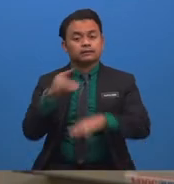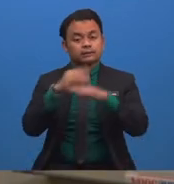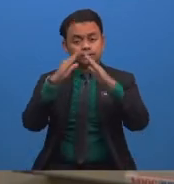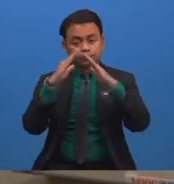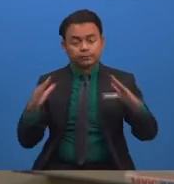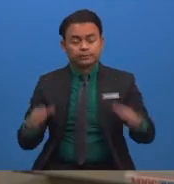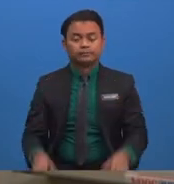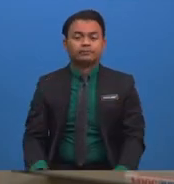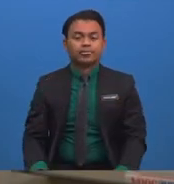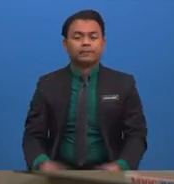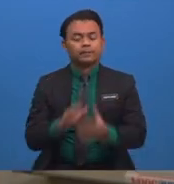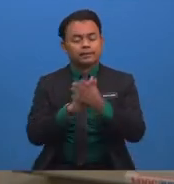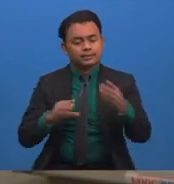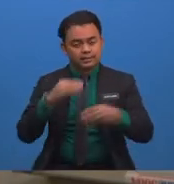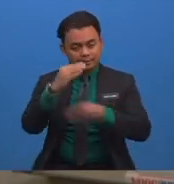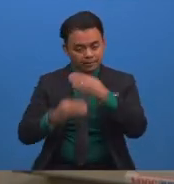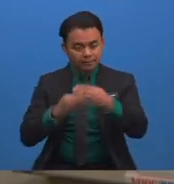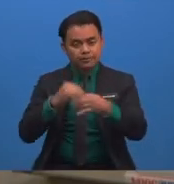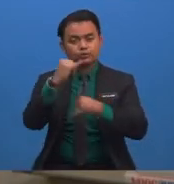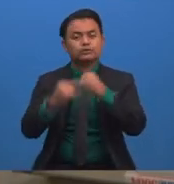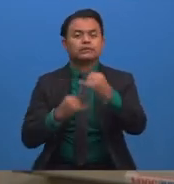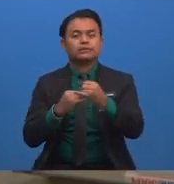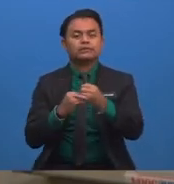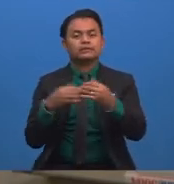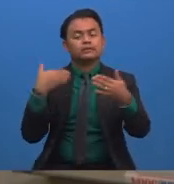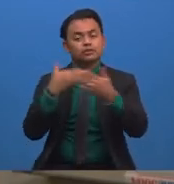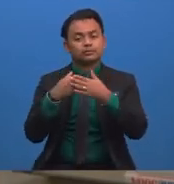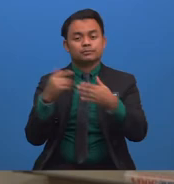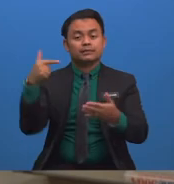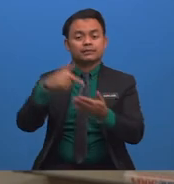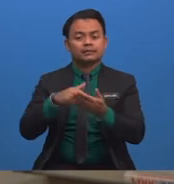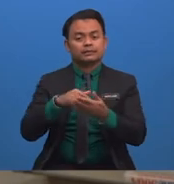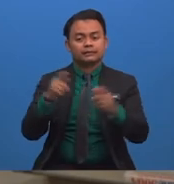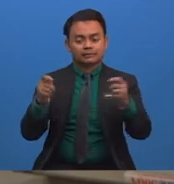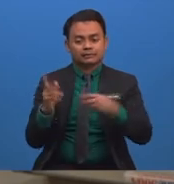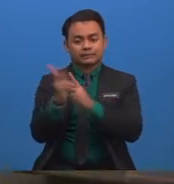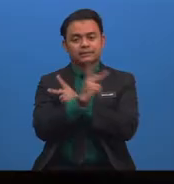rumah. Selamat maju jaya. Sehingga berjumpa lagi. Terima kasih.